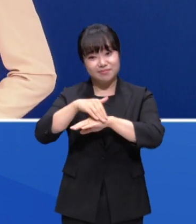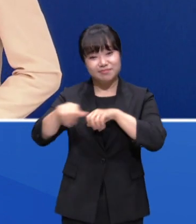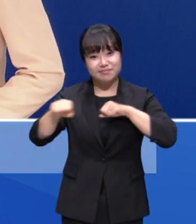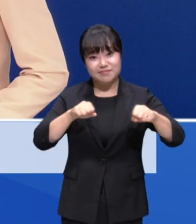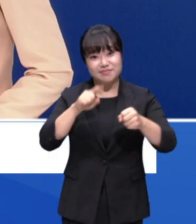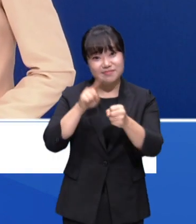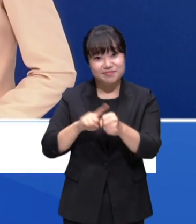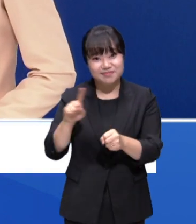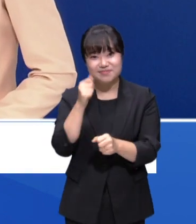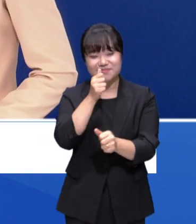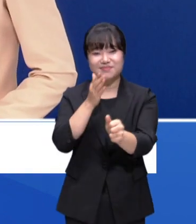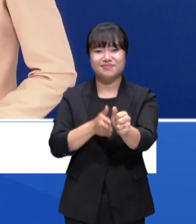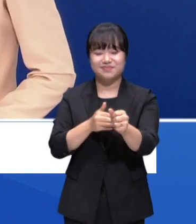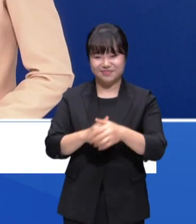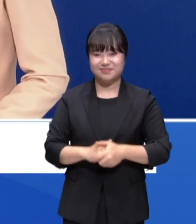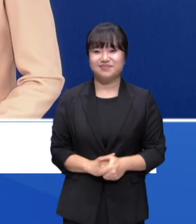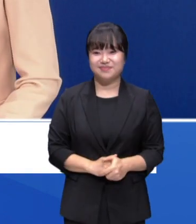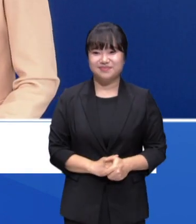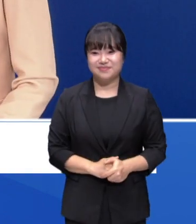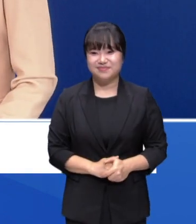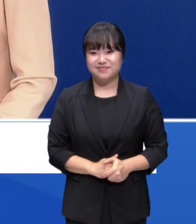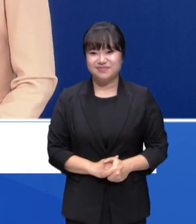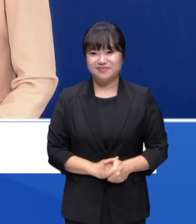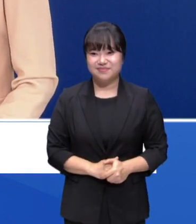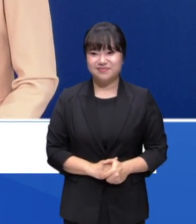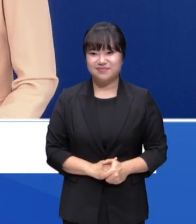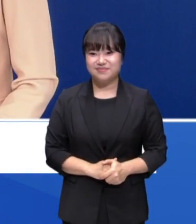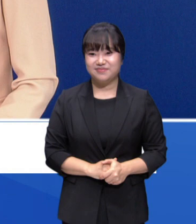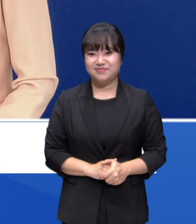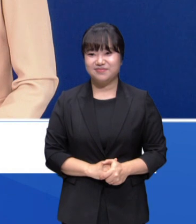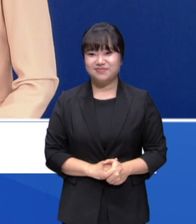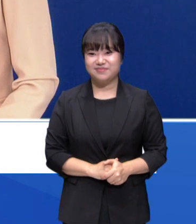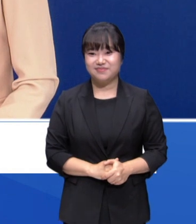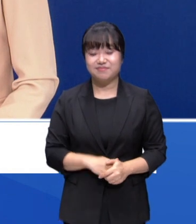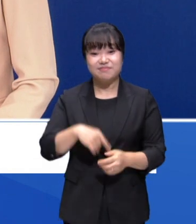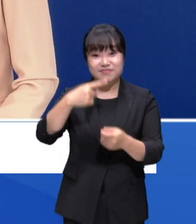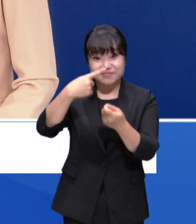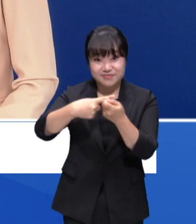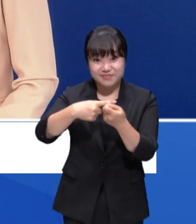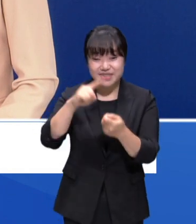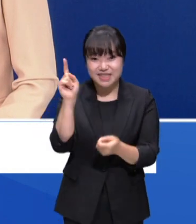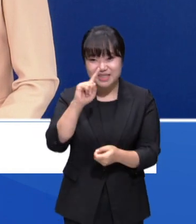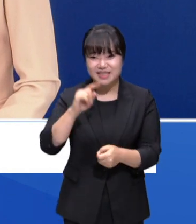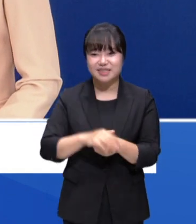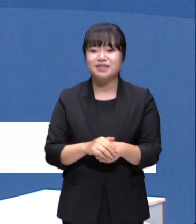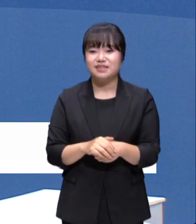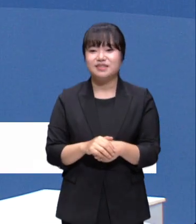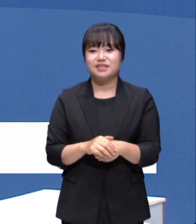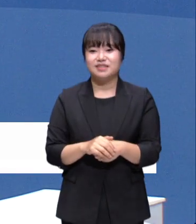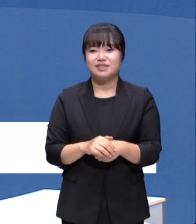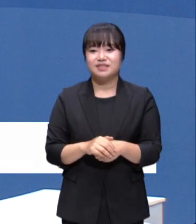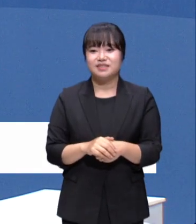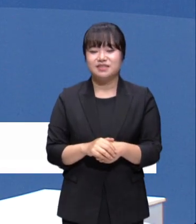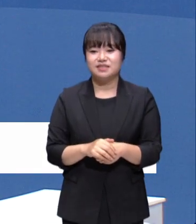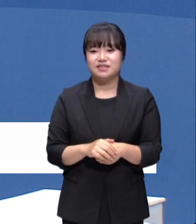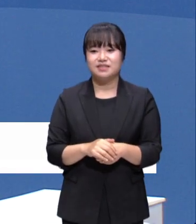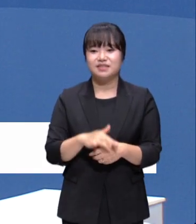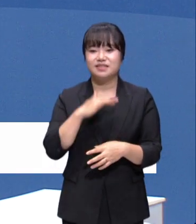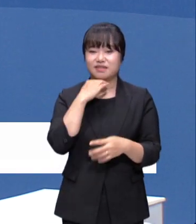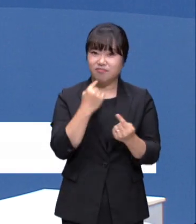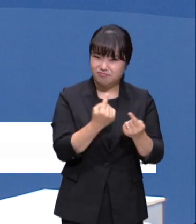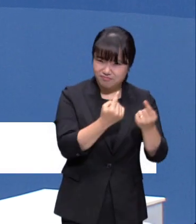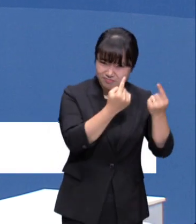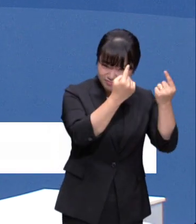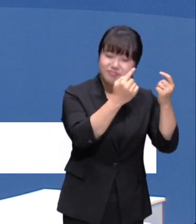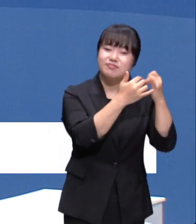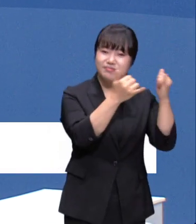좀 들어보겠습니다. 네, 그 첫 번째는 우리 어르신들이 편안하게